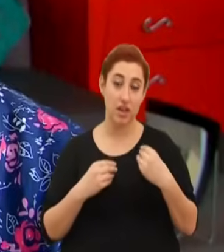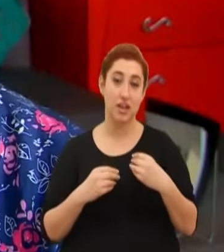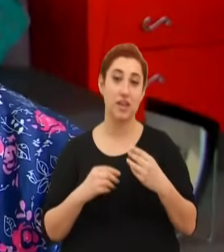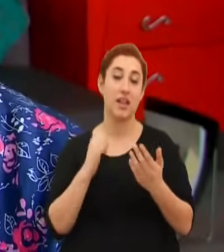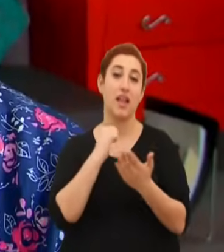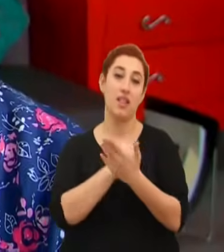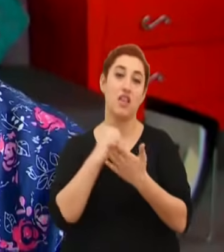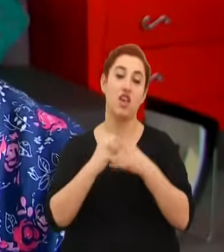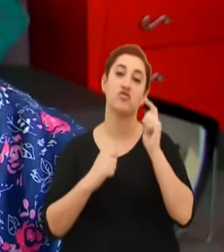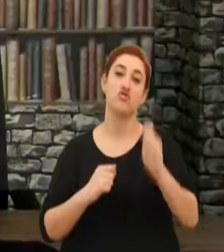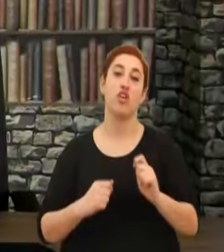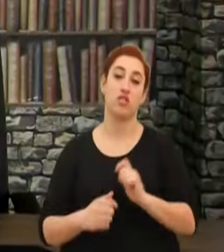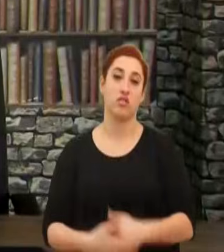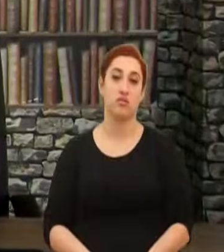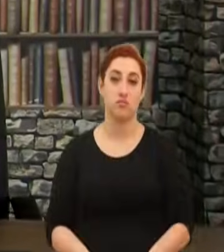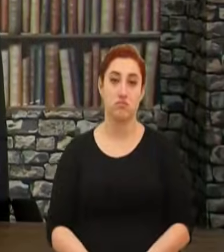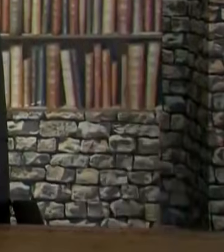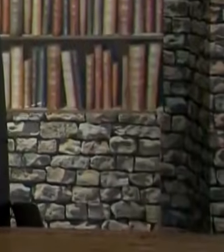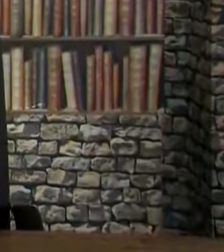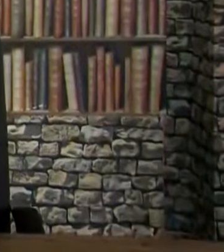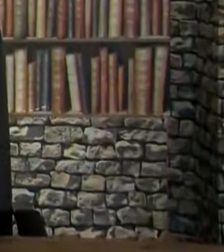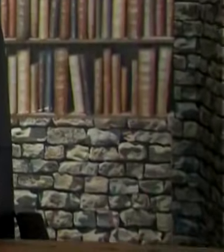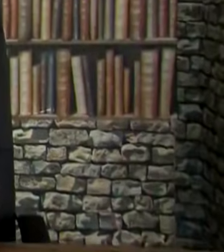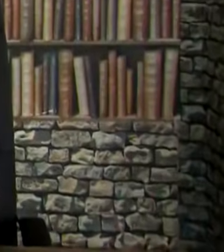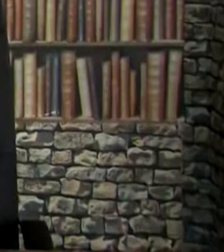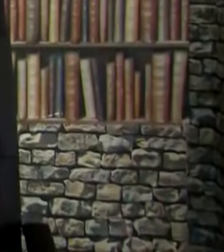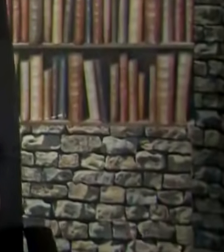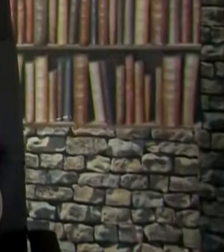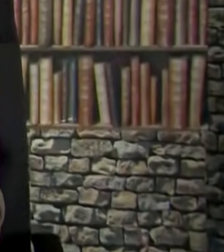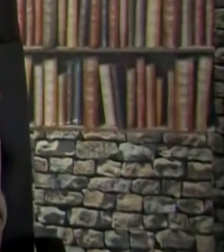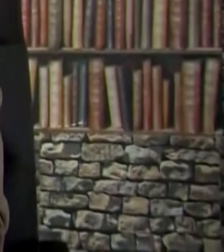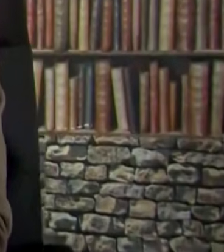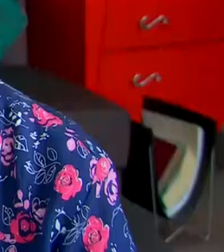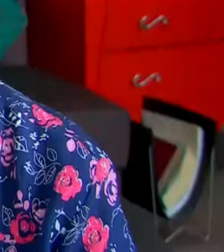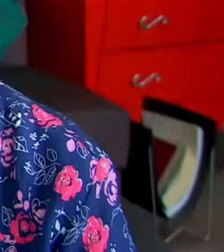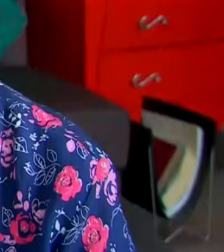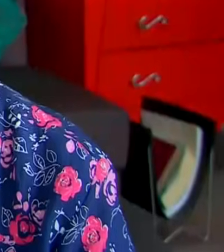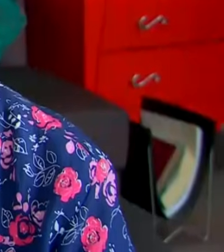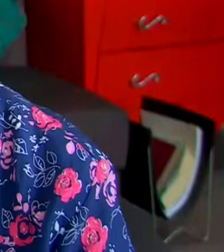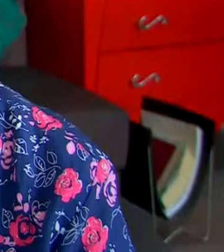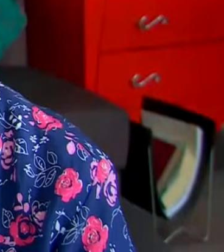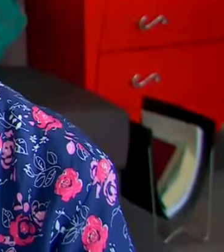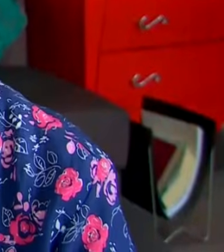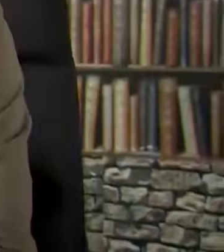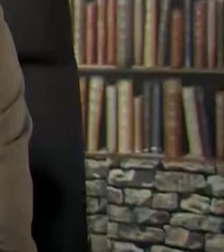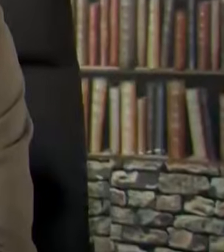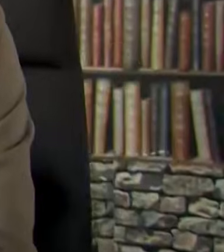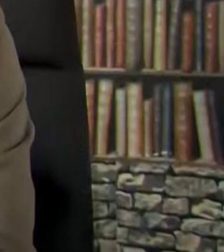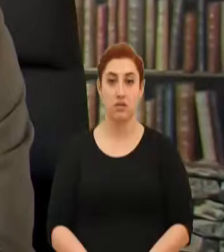Resmi nikah da şart. Sarp apışıp kaldı. Gözlüklerin üstünden Sarp'ı süzen Zehra'da bir işve bir